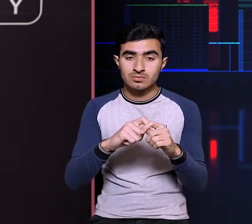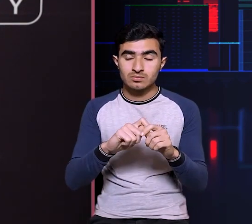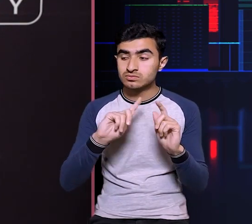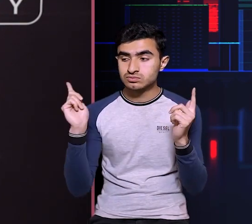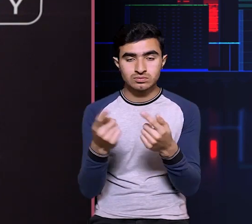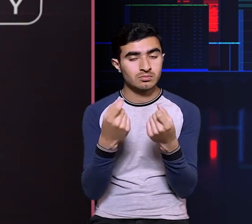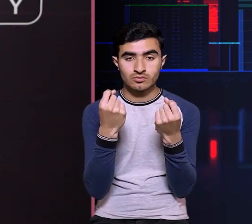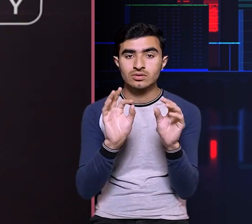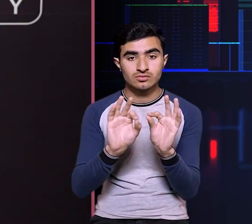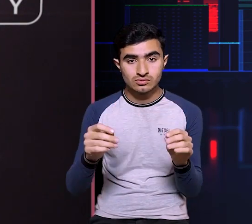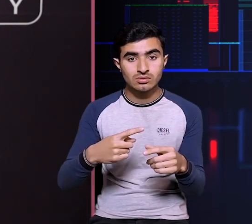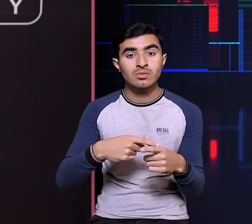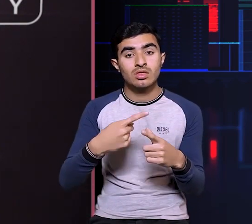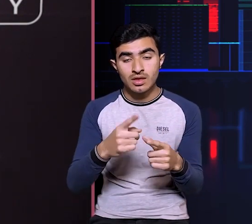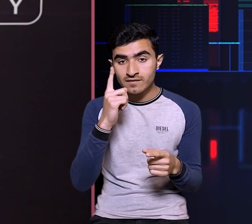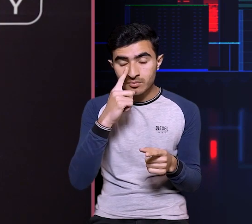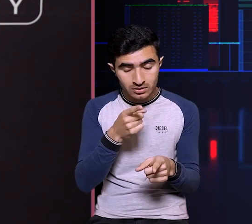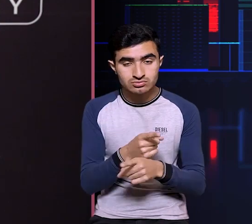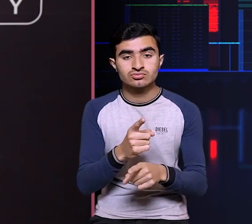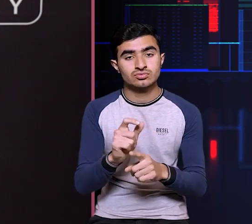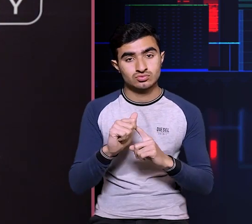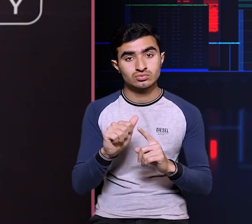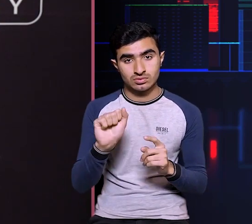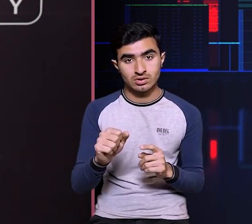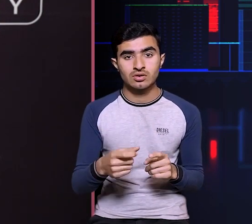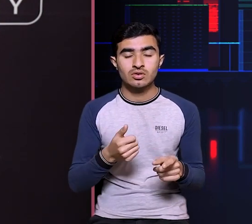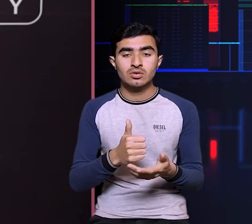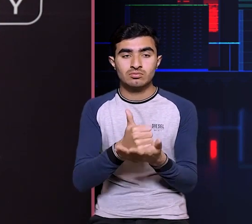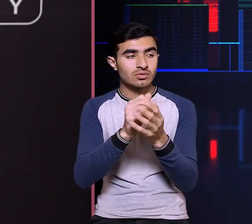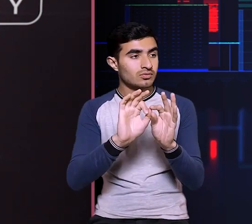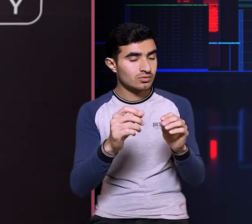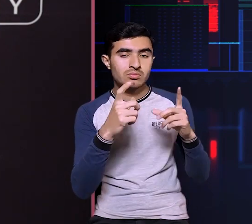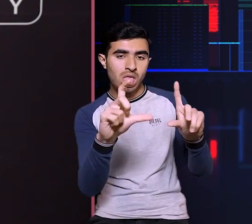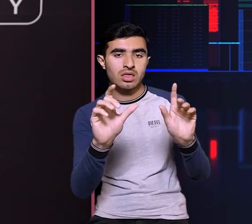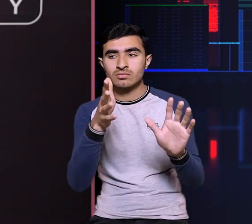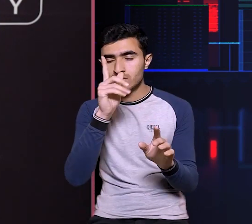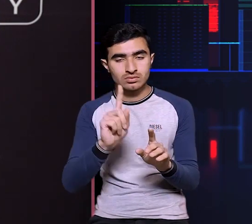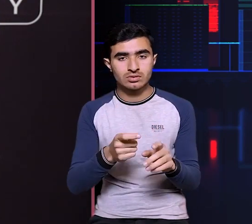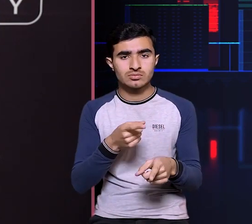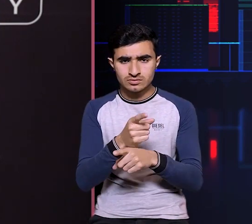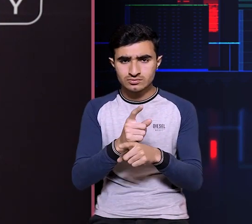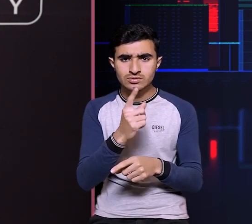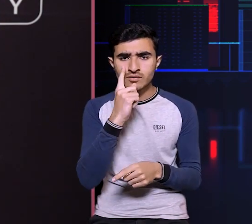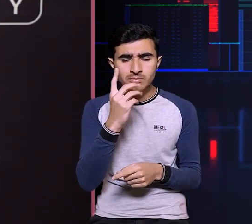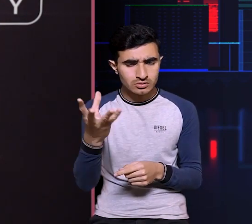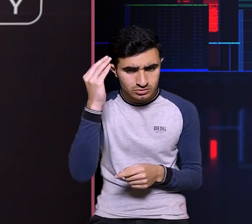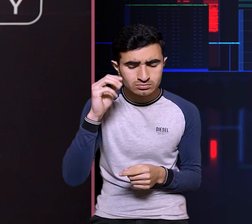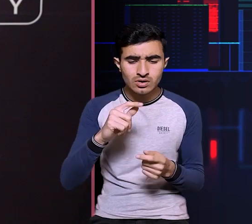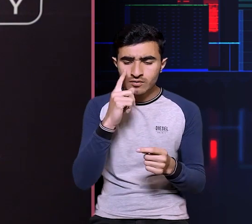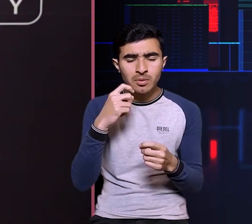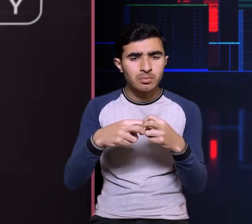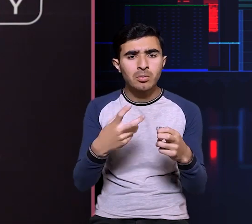वुमेन. And this is how I started then interacting more with women, all these business ladies, इनके